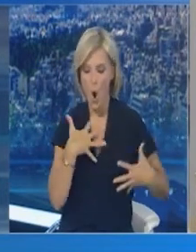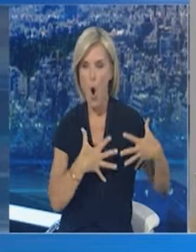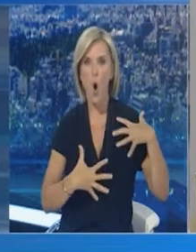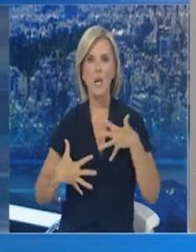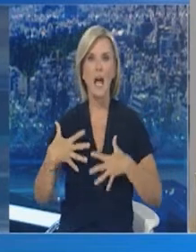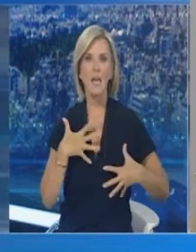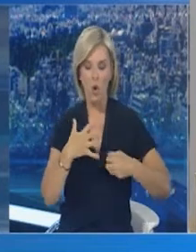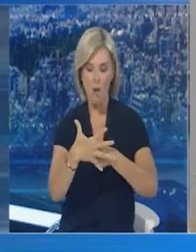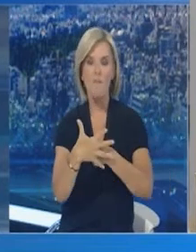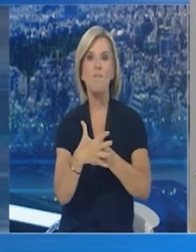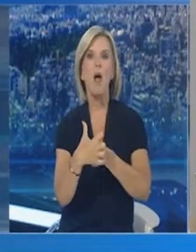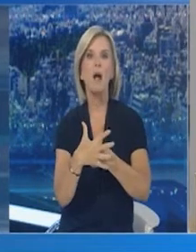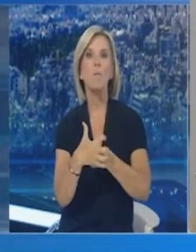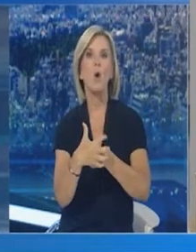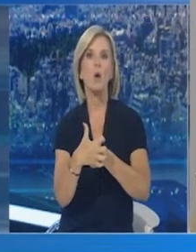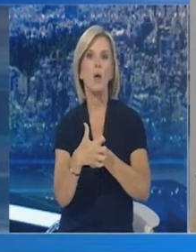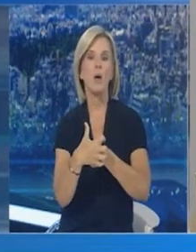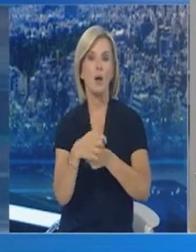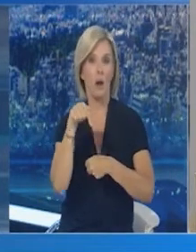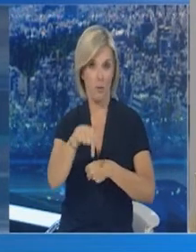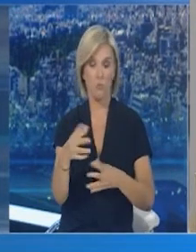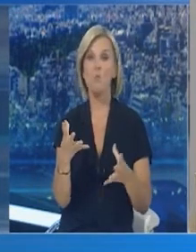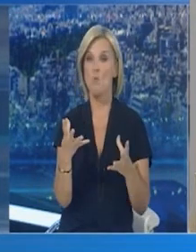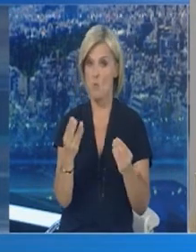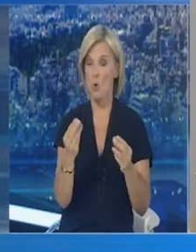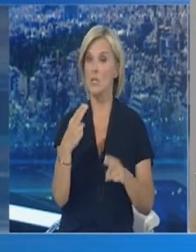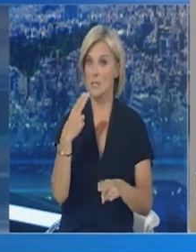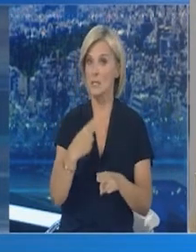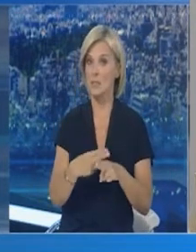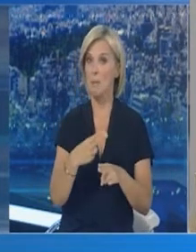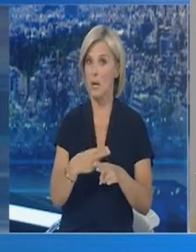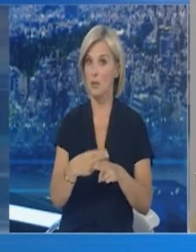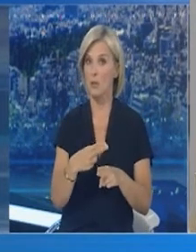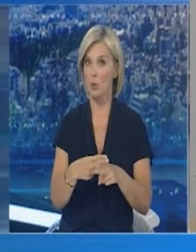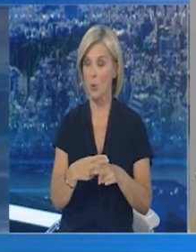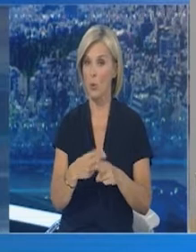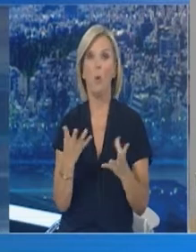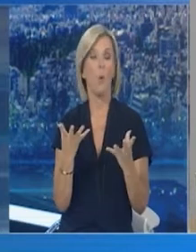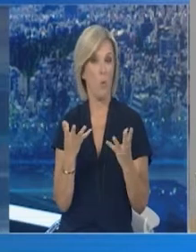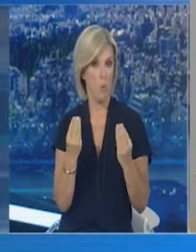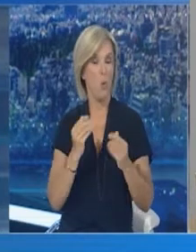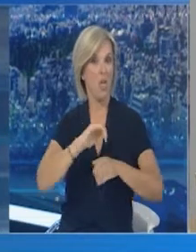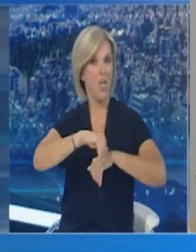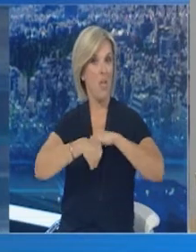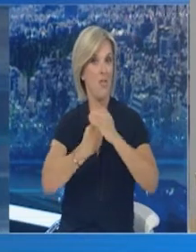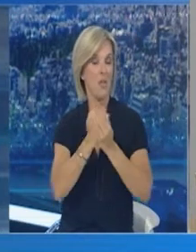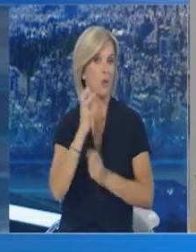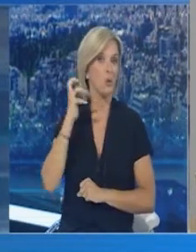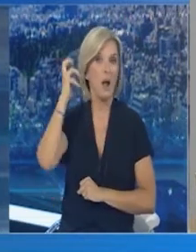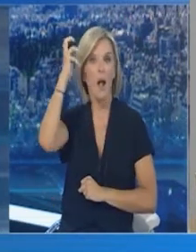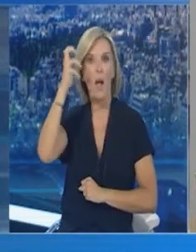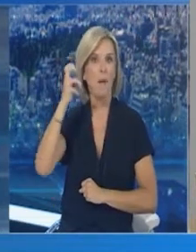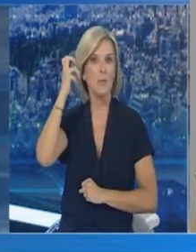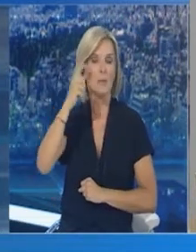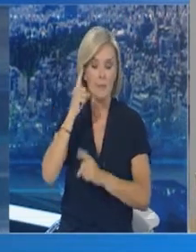σύνδρομο. Και είναι σημαντικό ότι το επιστημονικό ενδιαφέρον εστιάζεται